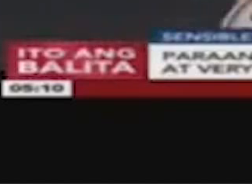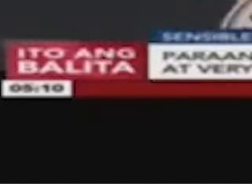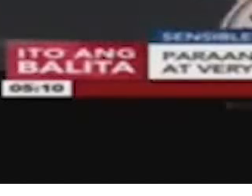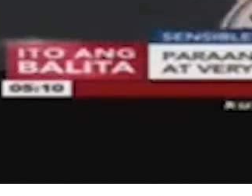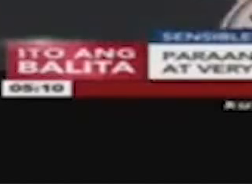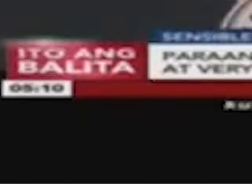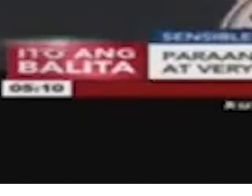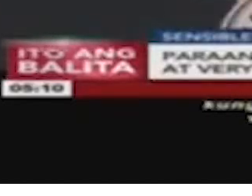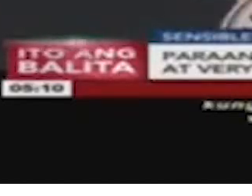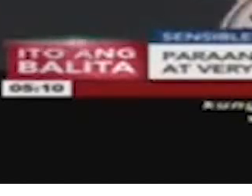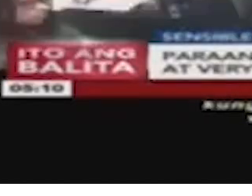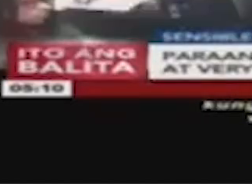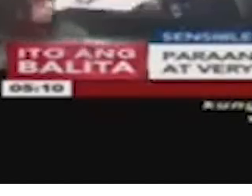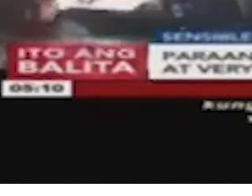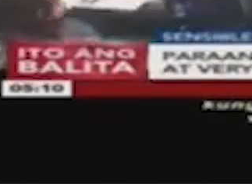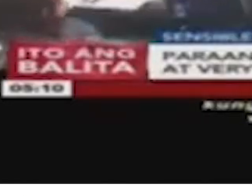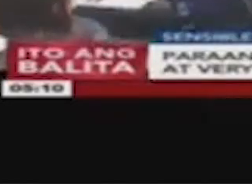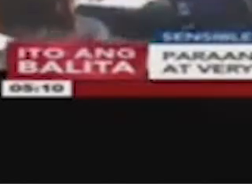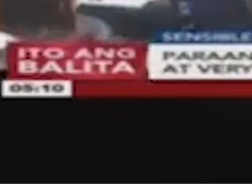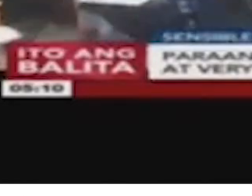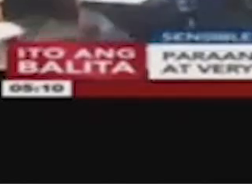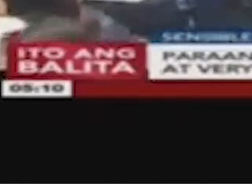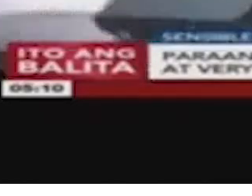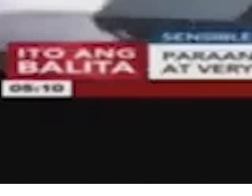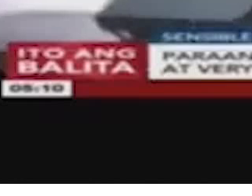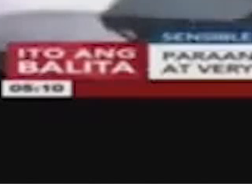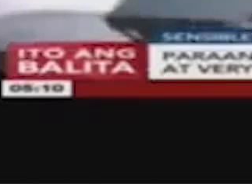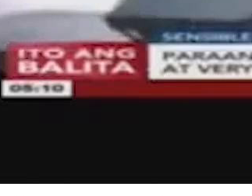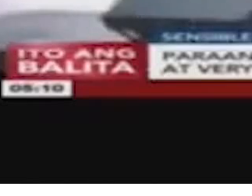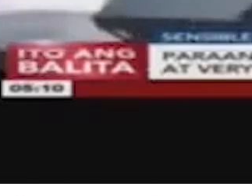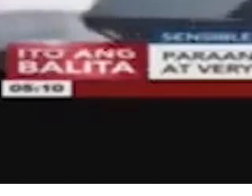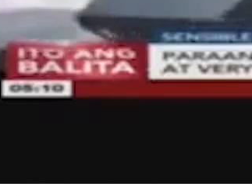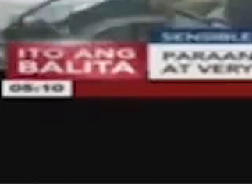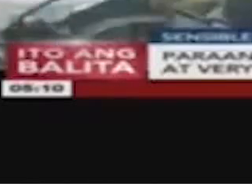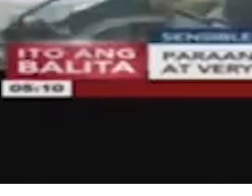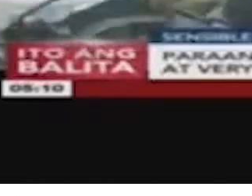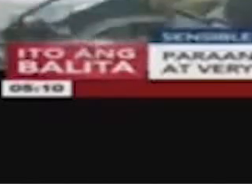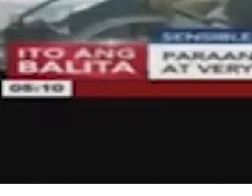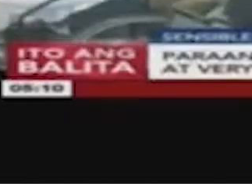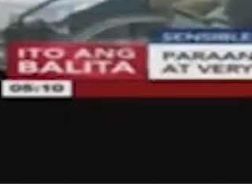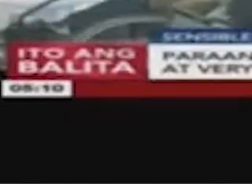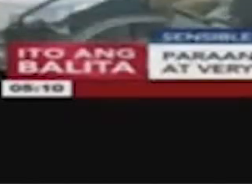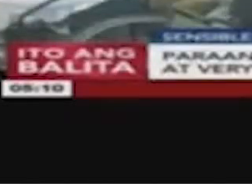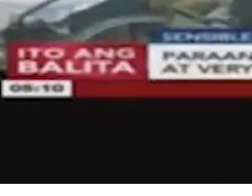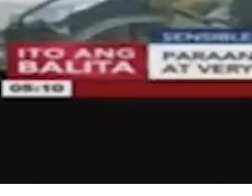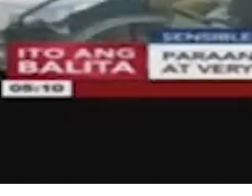discipline mo, kung ano man ang iyong karanasan, naiaangkop niya dun sa mga salita ng Diyos na pinapaliwanag